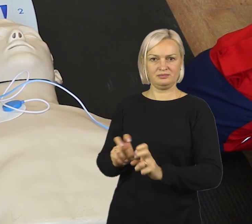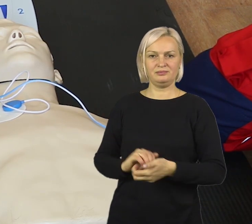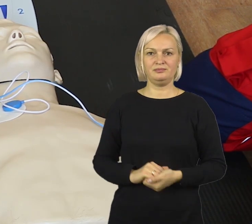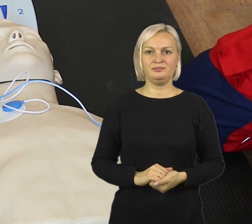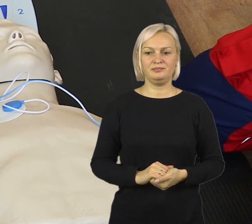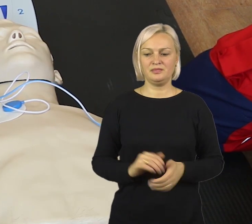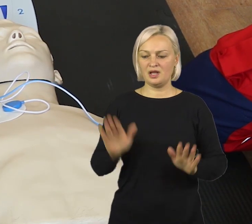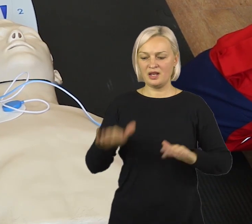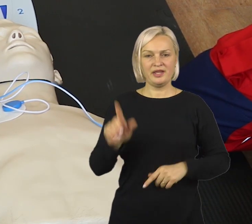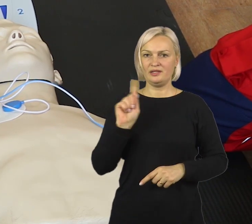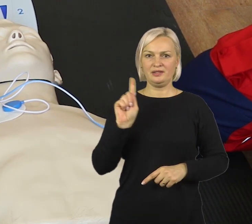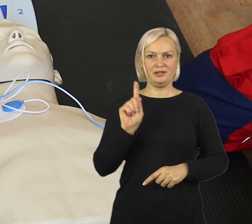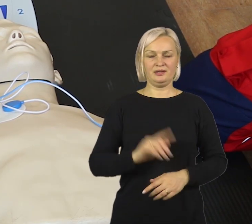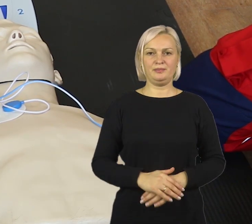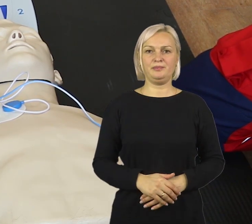Nesilieskim.